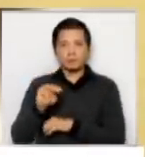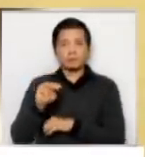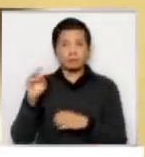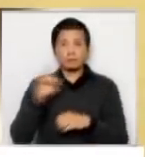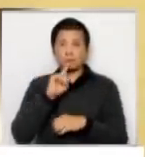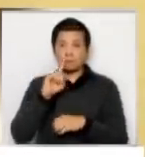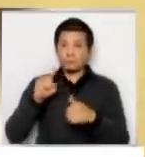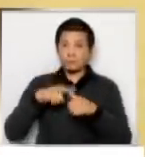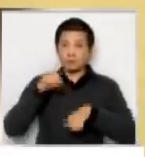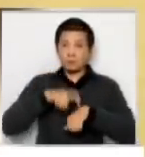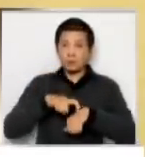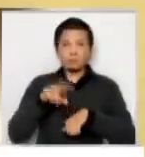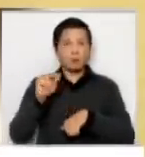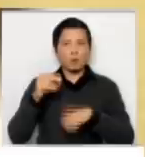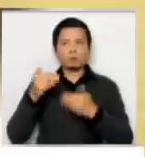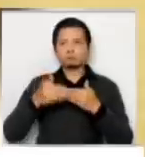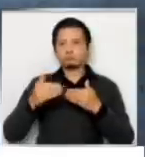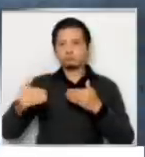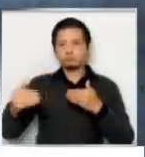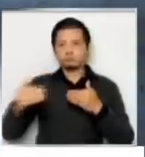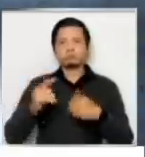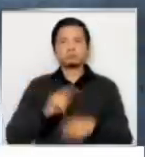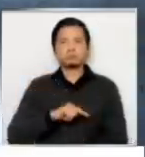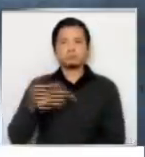unang balita si Jonathan Andal.